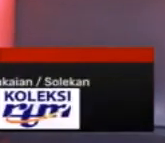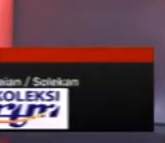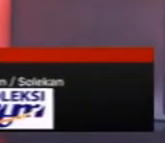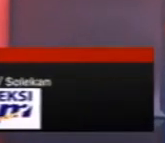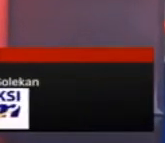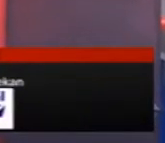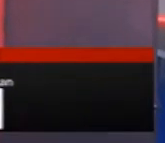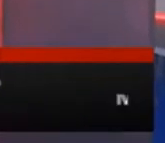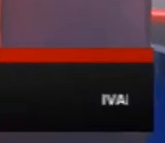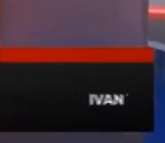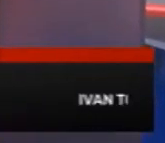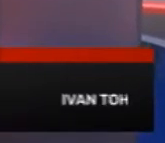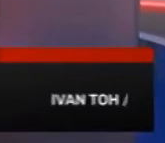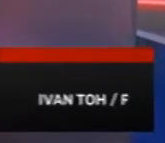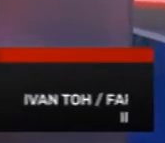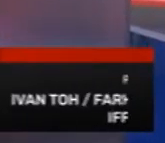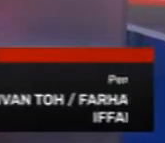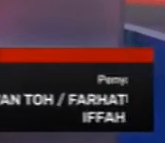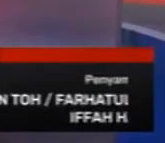sejahtera